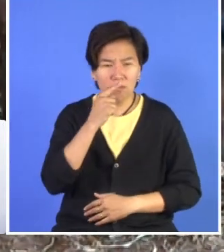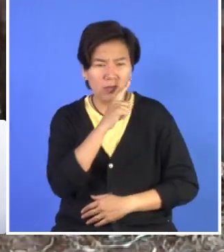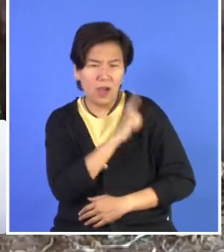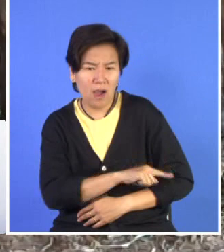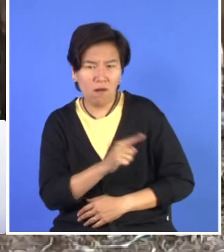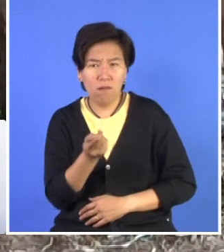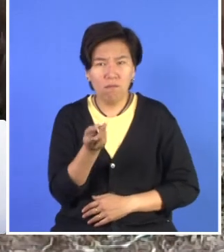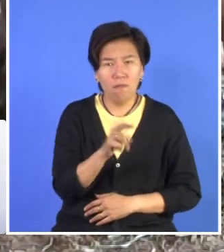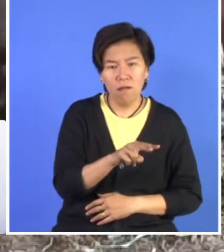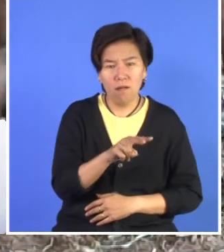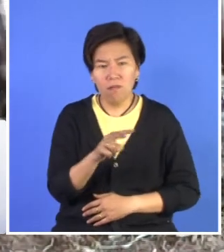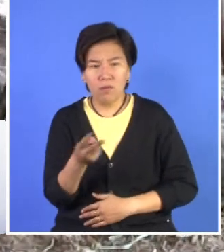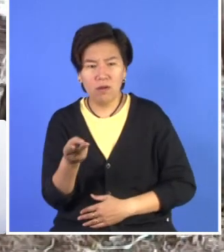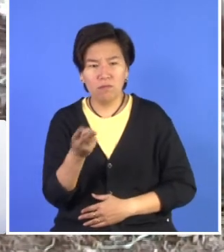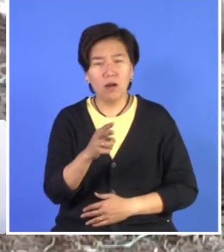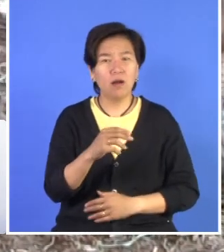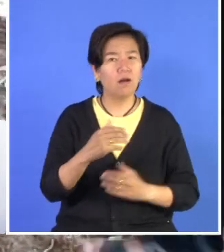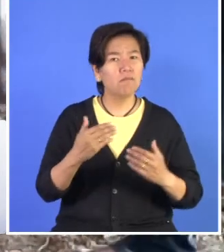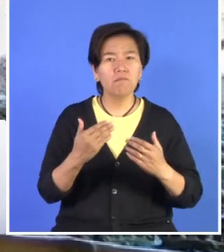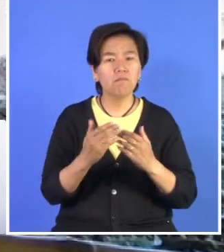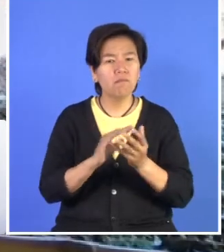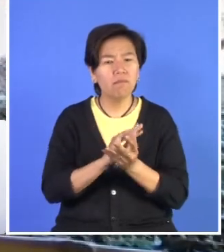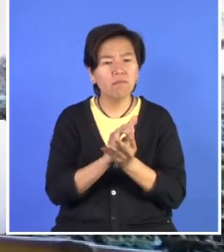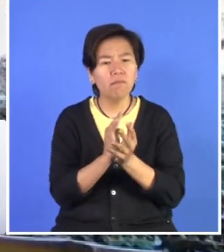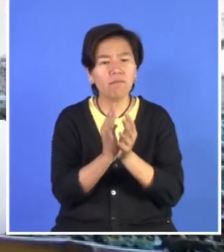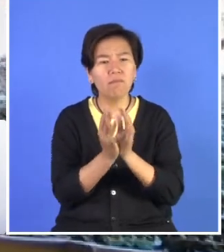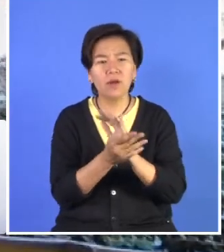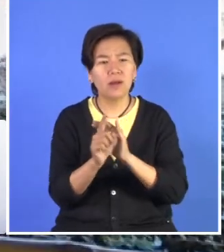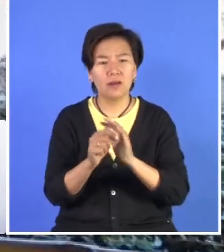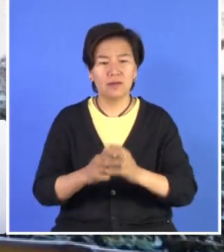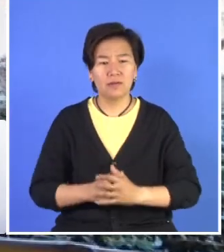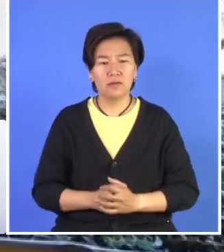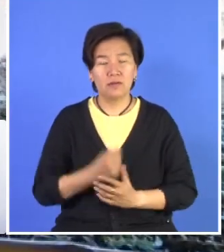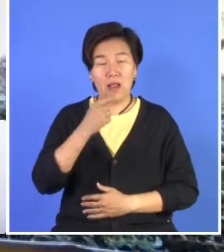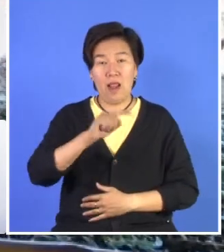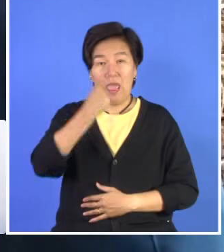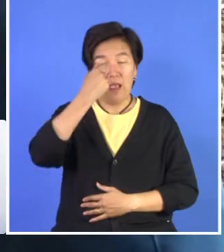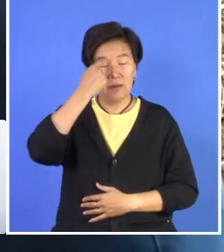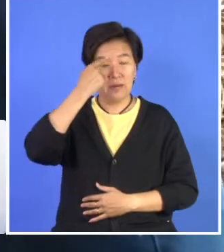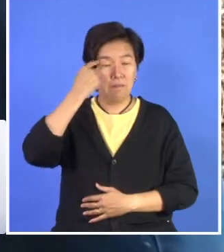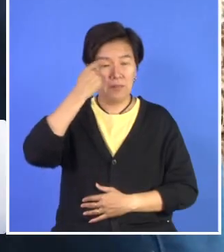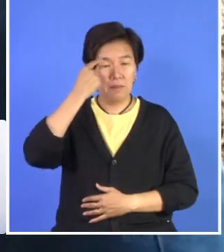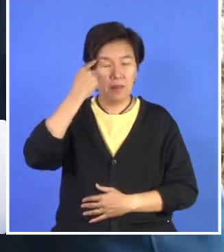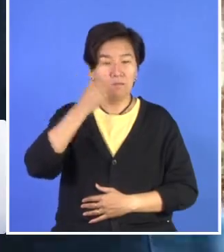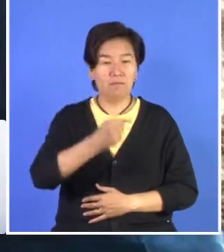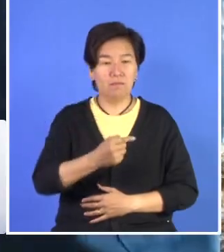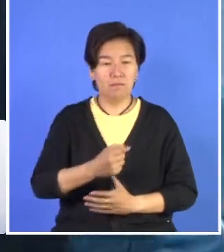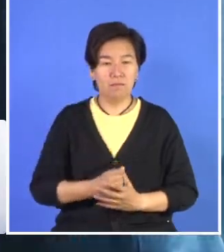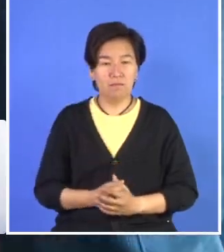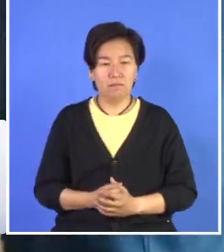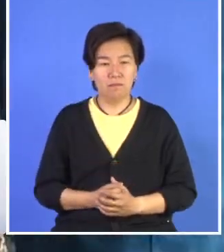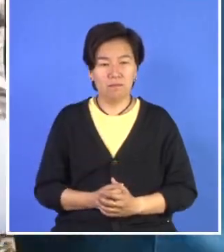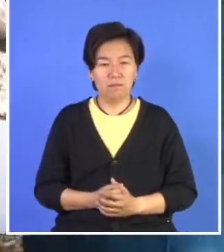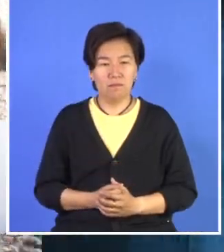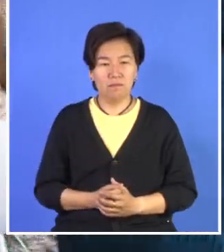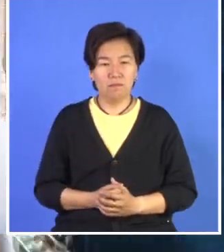องสีถามว่าเปลี่ยนตอนไหนเขาบอกว่าคือพอตอนแรกมันสีดำก่อนแต่ดั้งแต่เดิมเห็นมันเป็นสีดำสักพักนึงเนี่ย